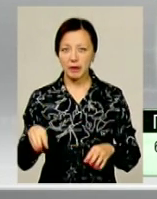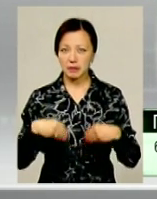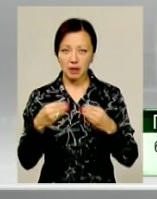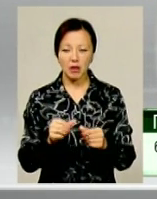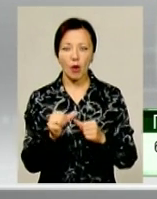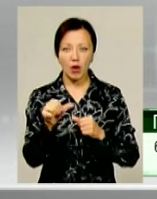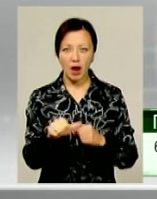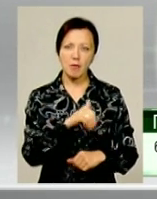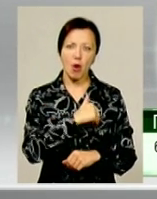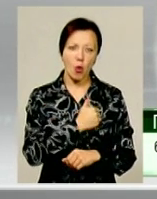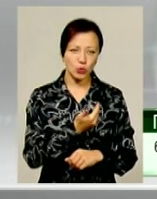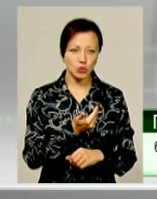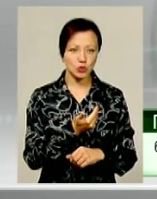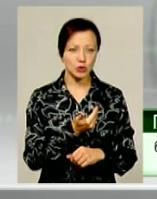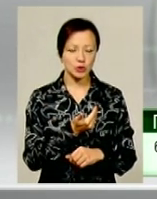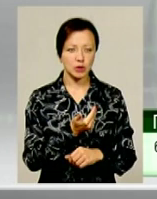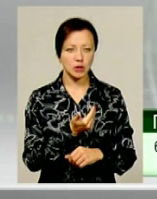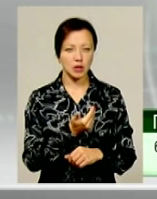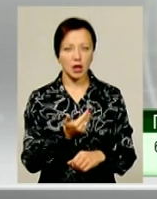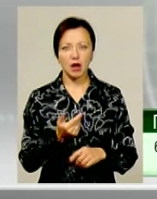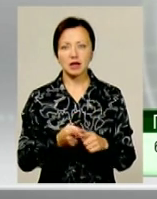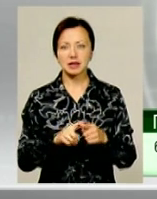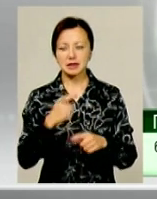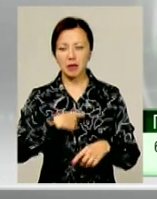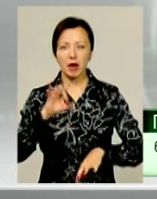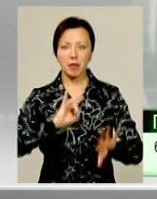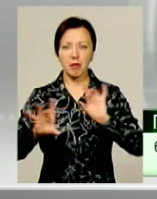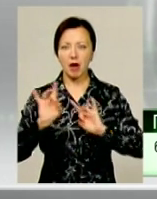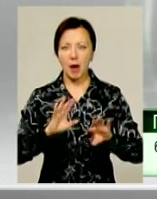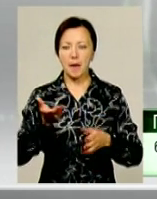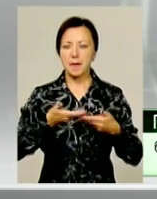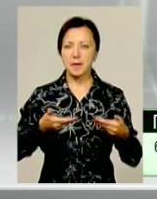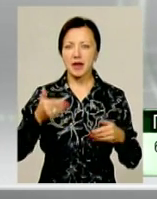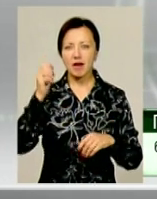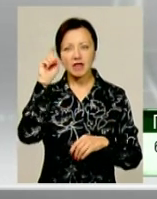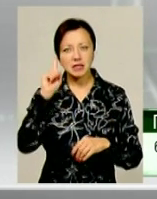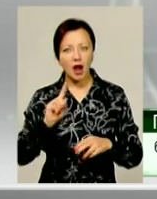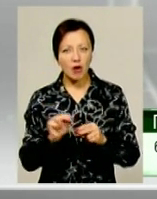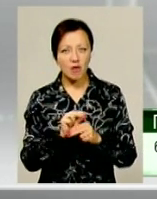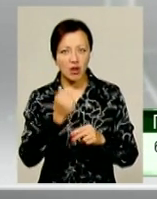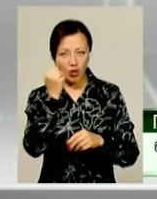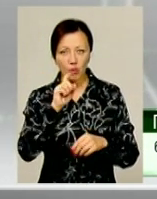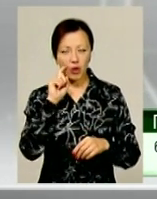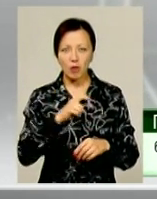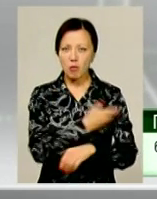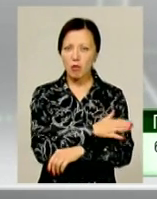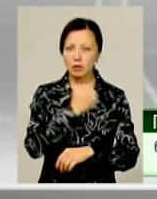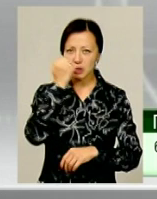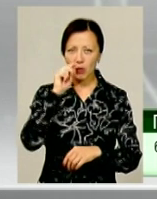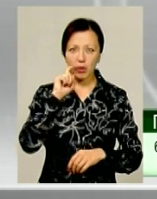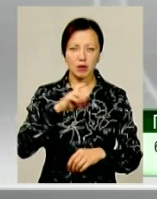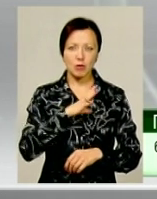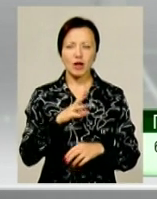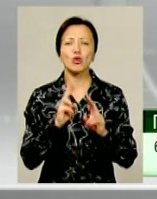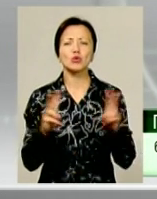Окремі, знаєте, хочуть собі бонуси набити, що ми в Ізраїлі, дякуючи Україні були, ми в Польщі, дякуючи